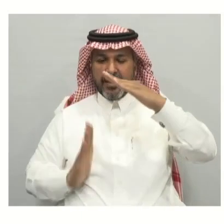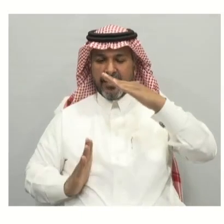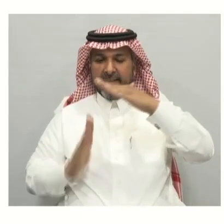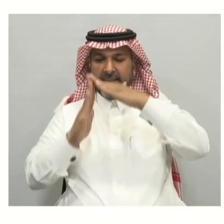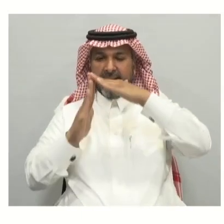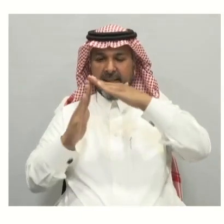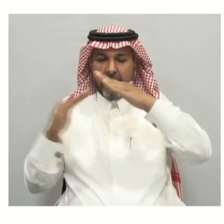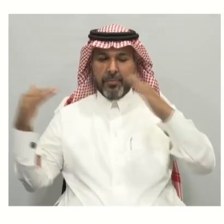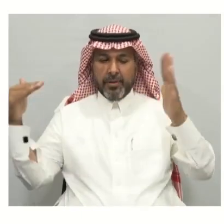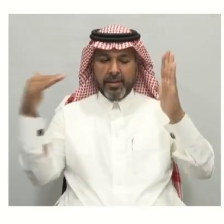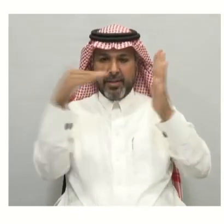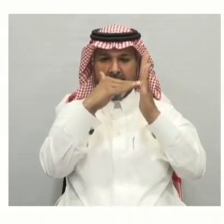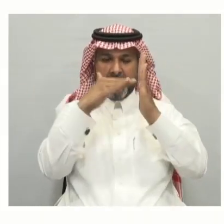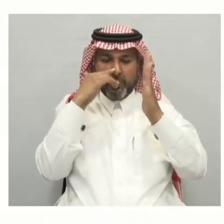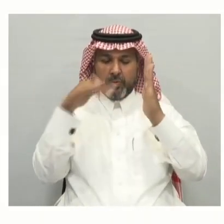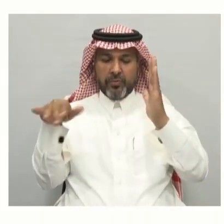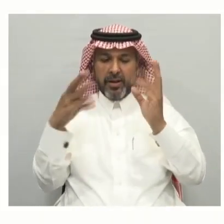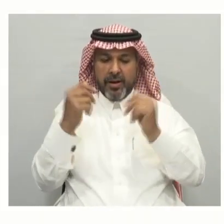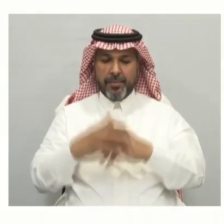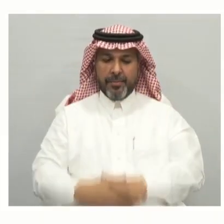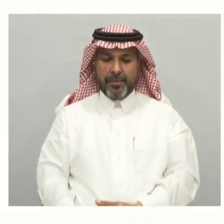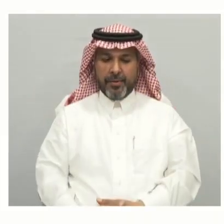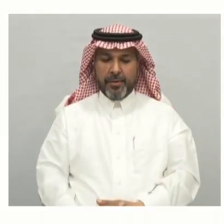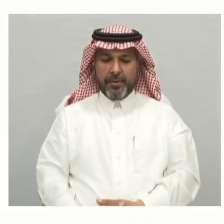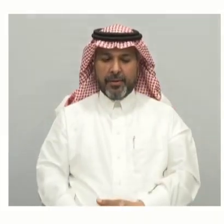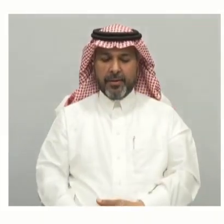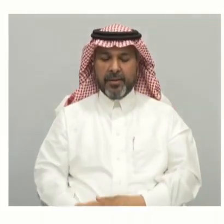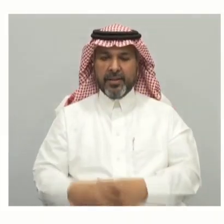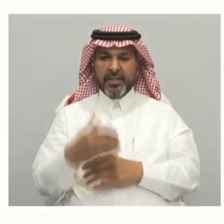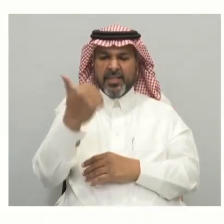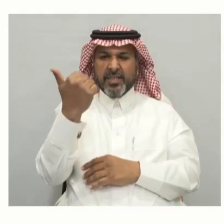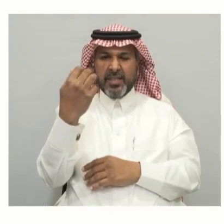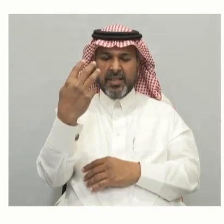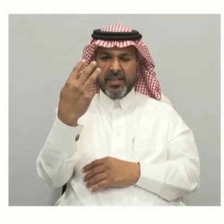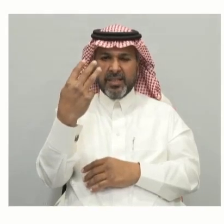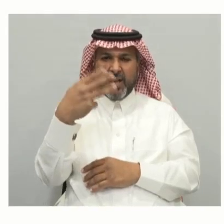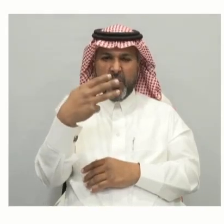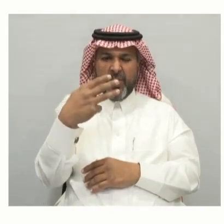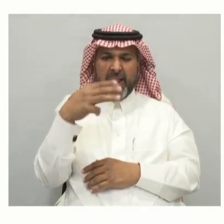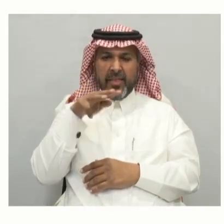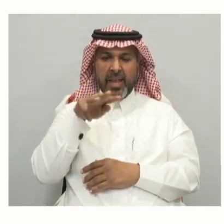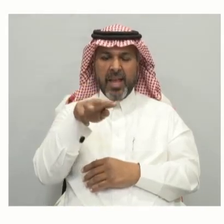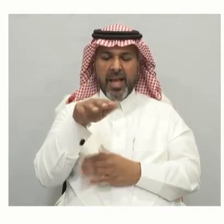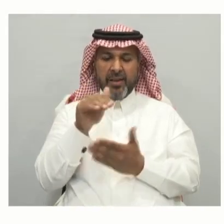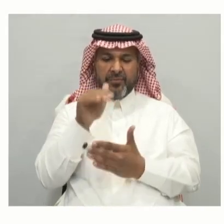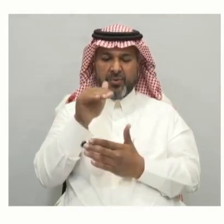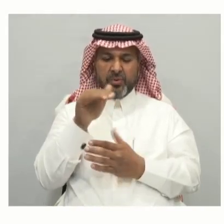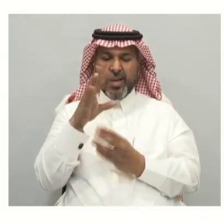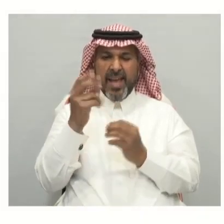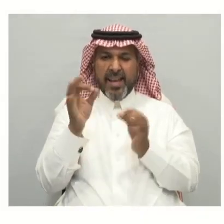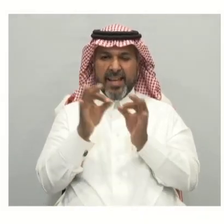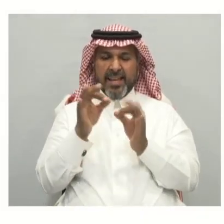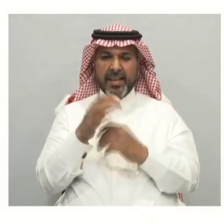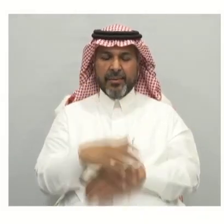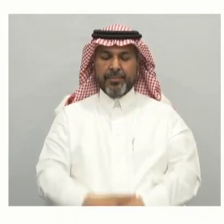يقابله من عدد السكان هنا تقريبا فوق السته وثلاثين الف بقليل تقريبا بالتقدير